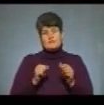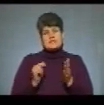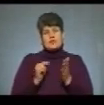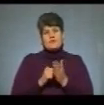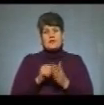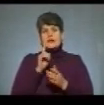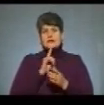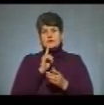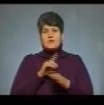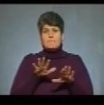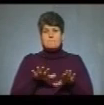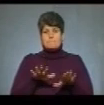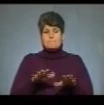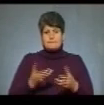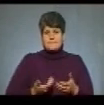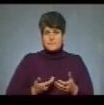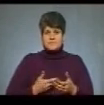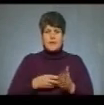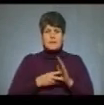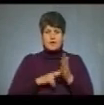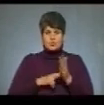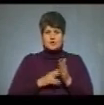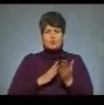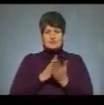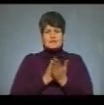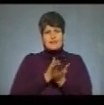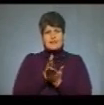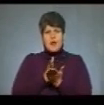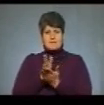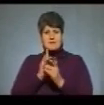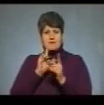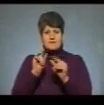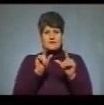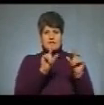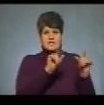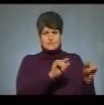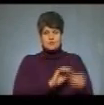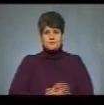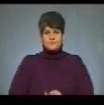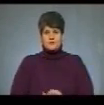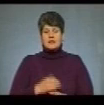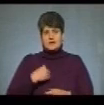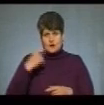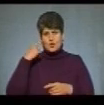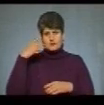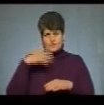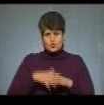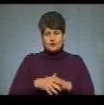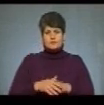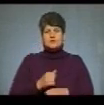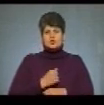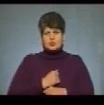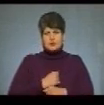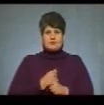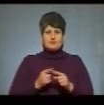їх тимчасової дислокації, плануючи позиції і напрями виїзду від лінії зіткнення. Я усвідомлюю і глибоко розкаюся